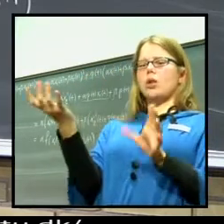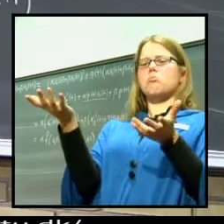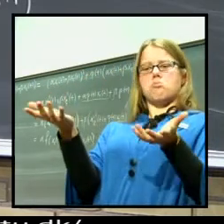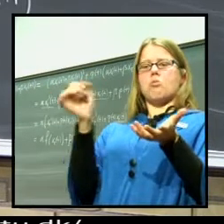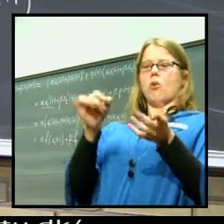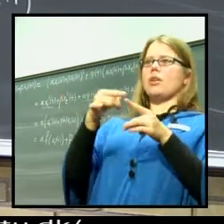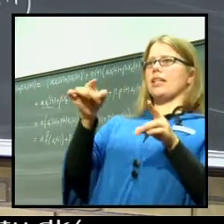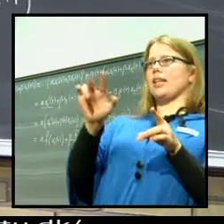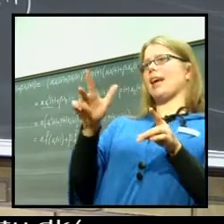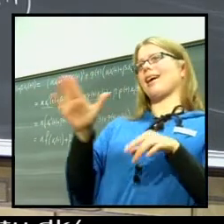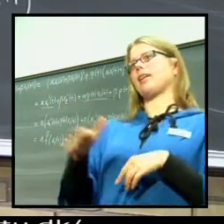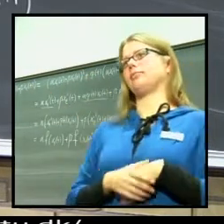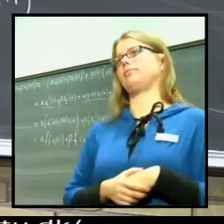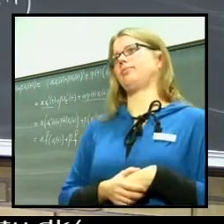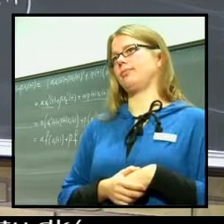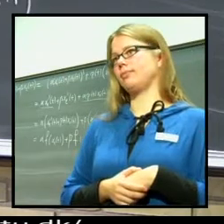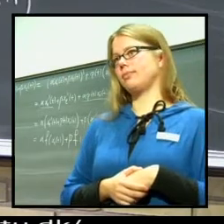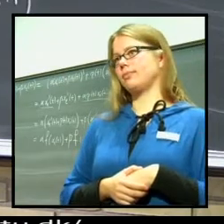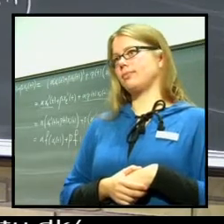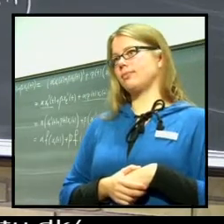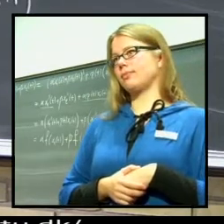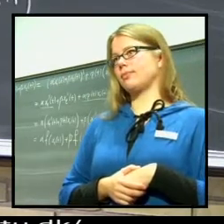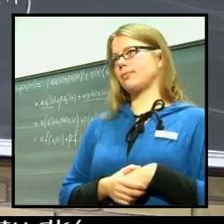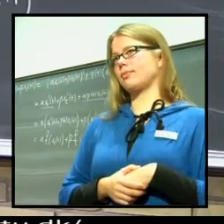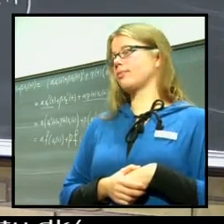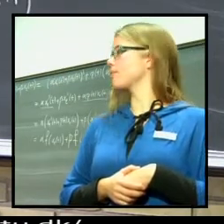sådan en differentialligning der, den er lineær.